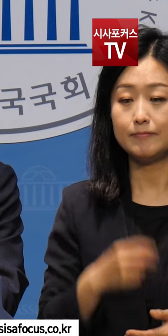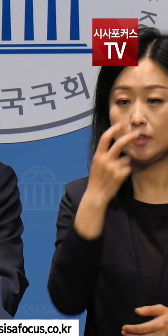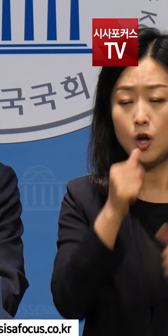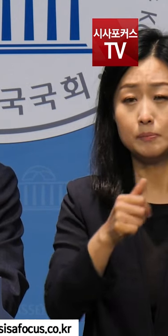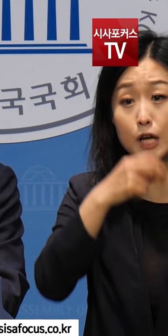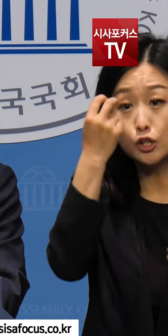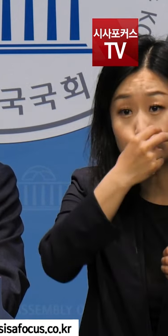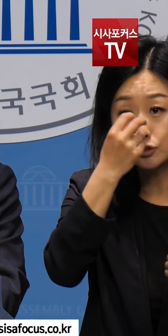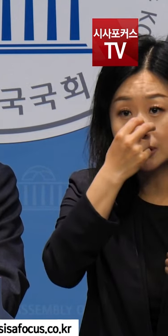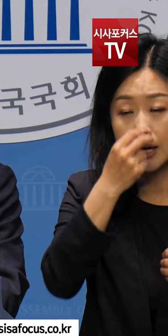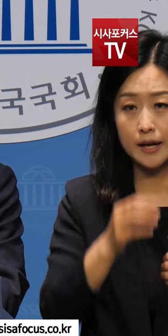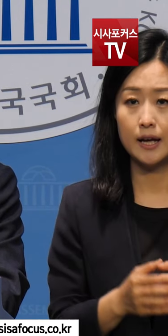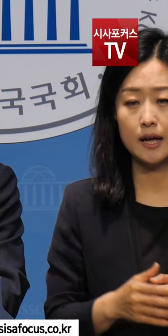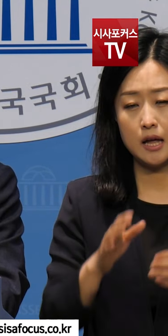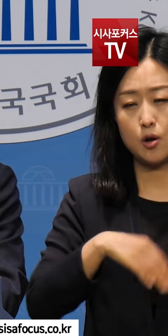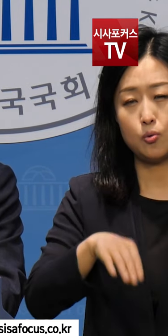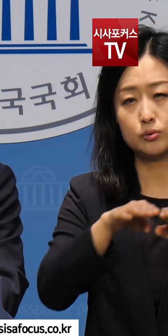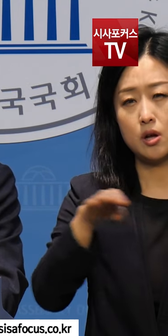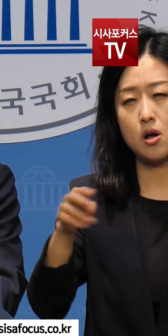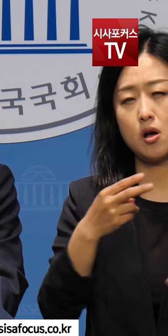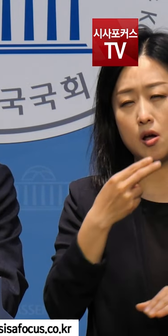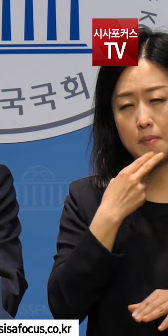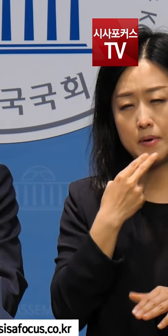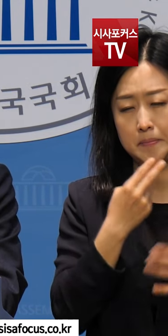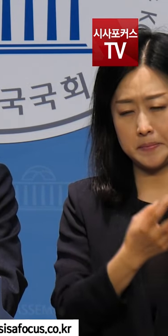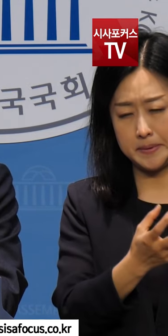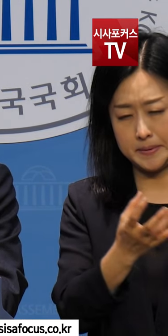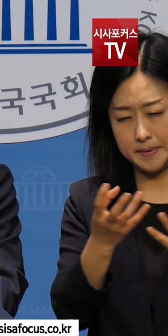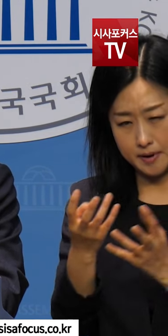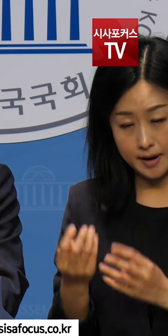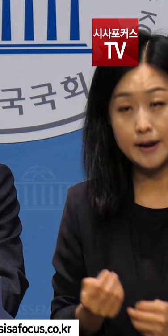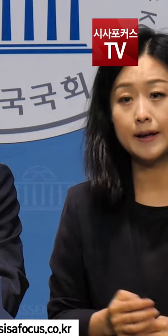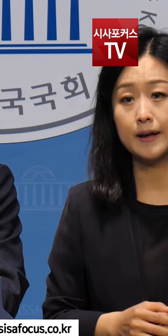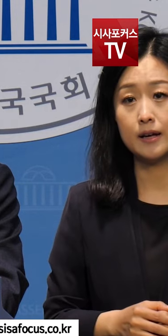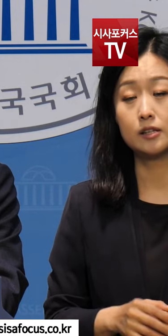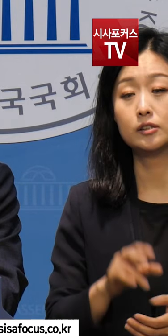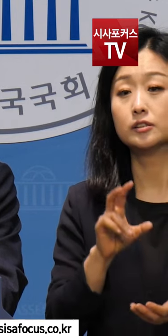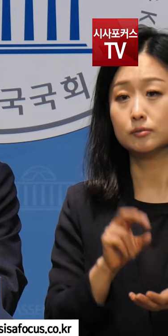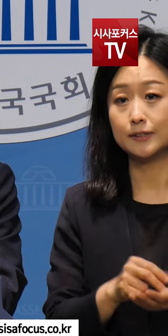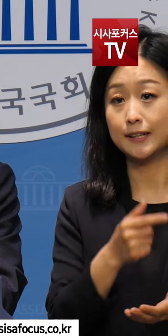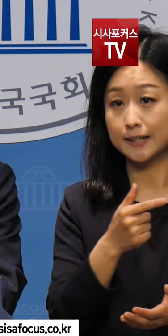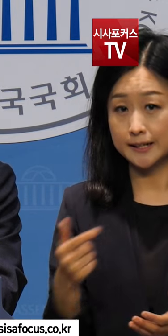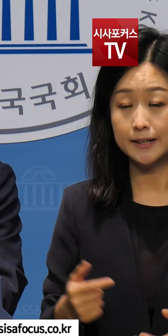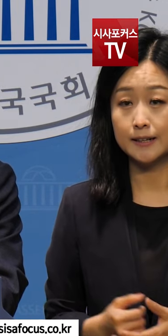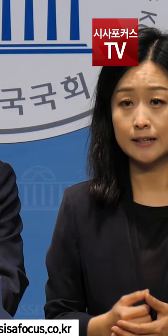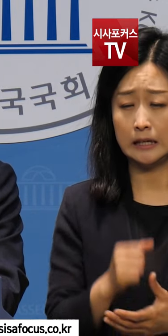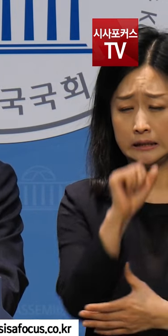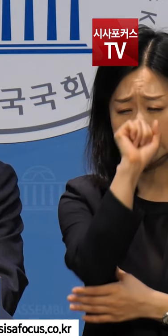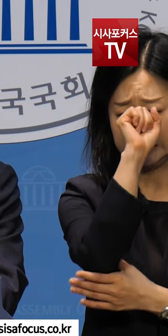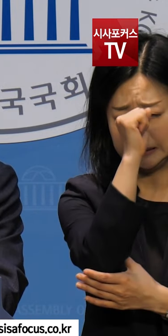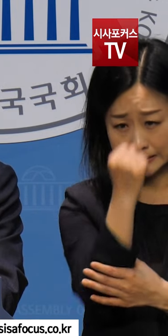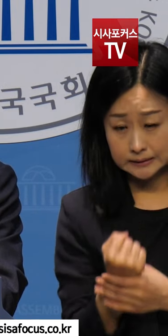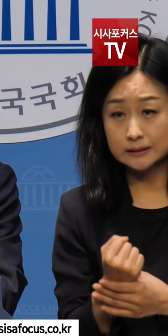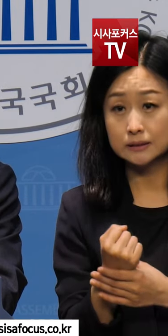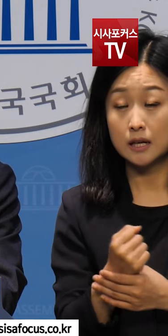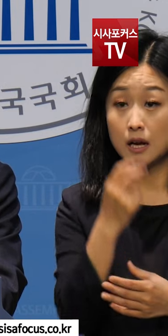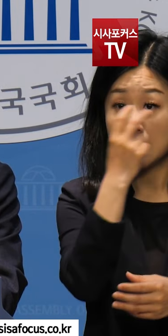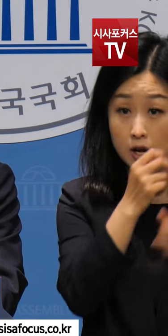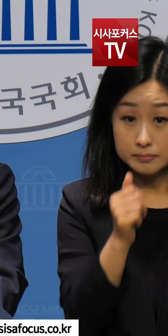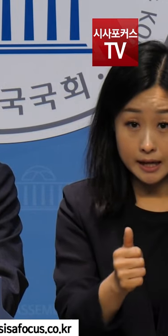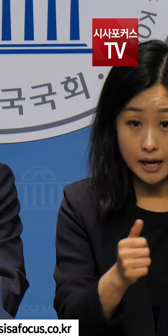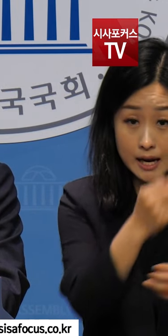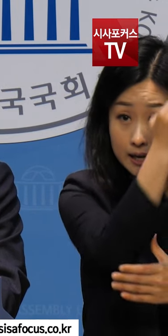검찰 수사에서 불공정 수사는 이제 묵과할 수 없는 지경에 이르렀습니다. 검사도 불공정하면